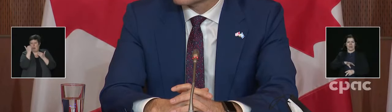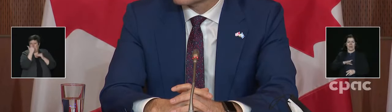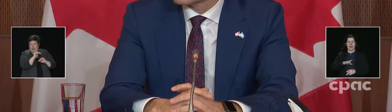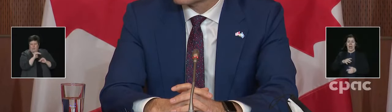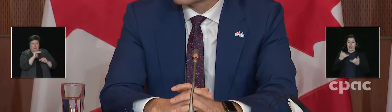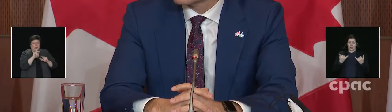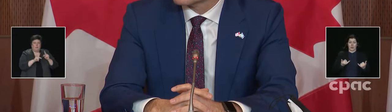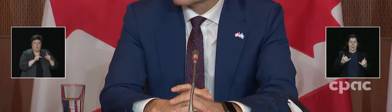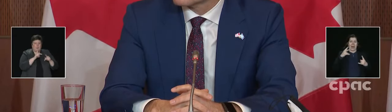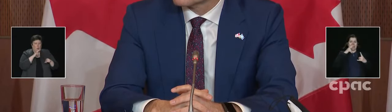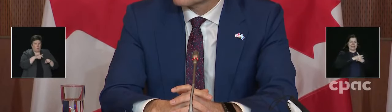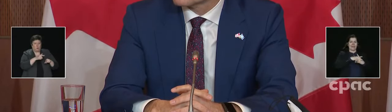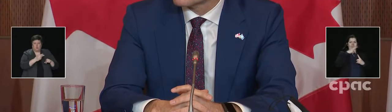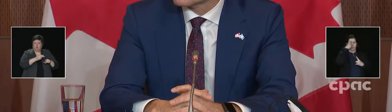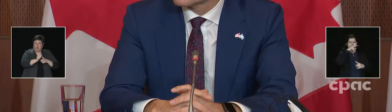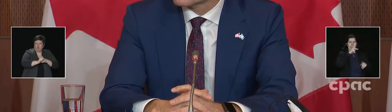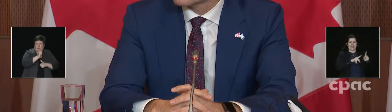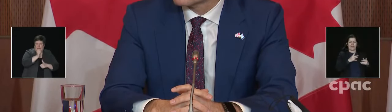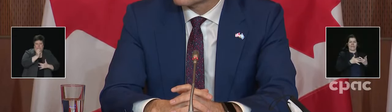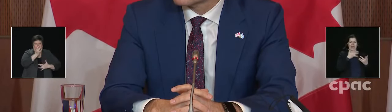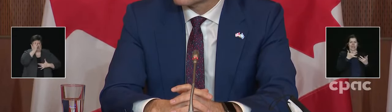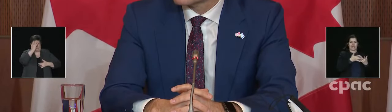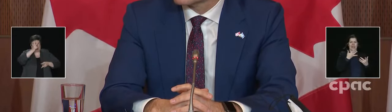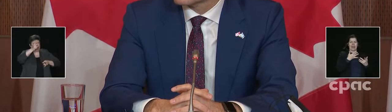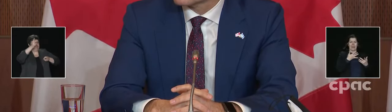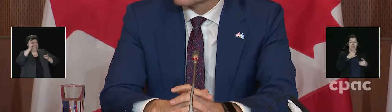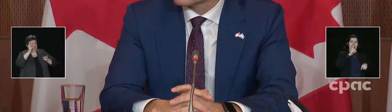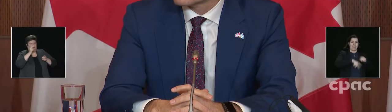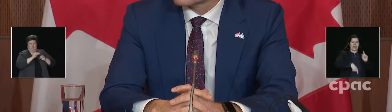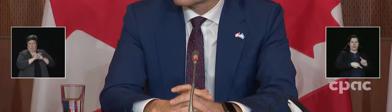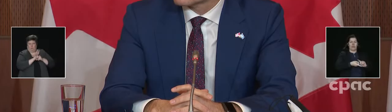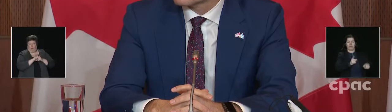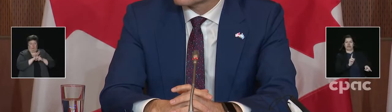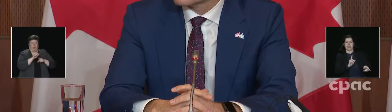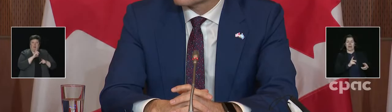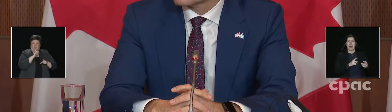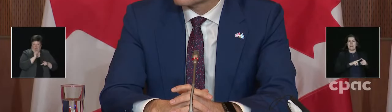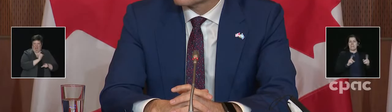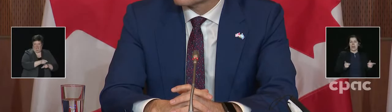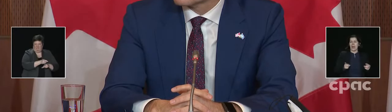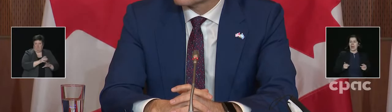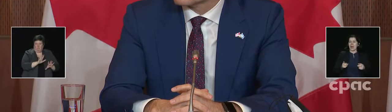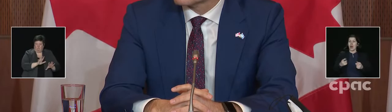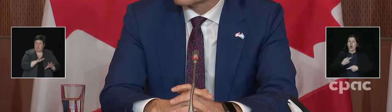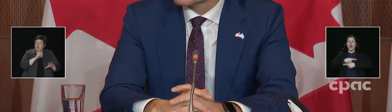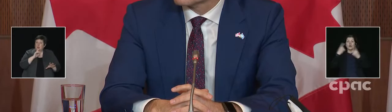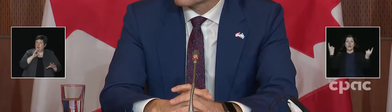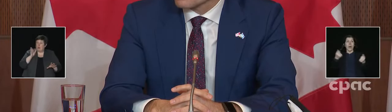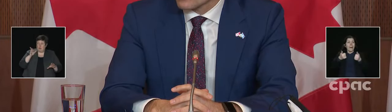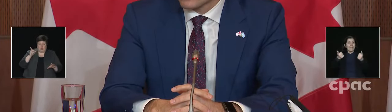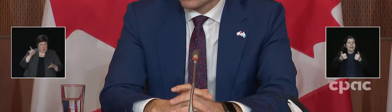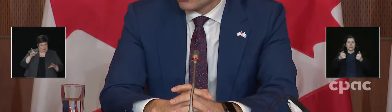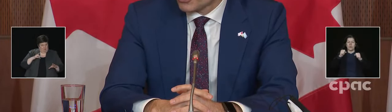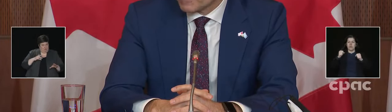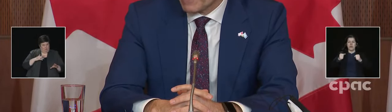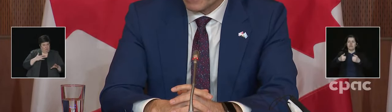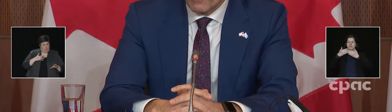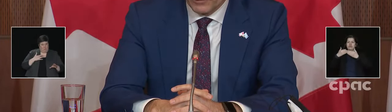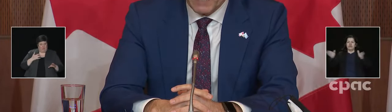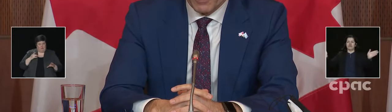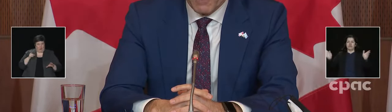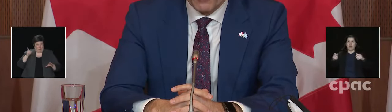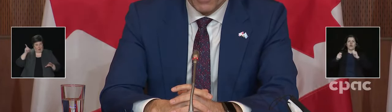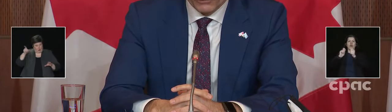graves? Est-ce qu'avec les défis d'approvisionnement qu'on connaît, on sera même capable un jour d'élargir l'utilisation de cette pilule-là, d'après vous? Les